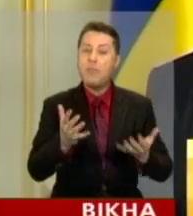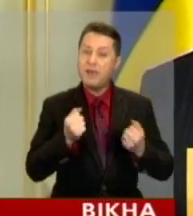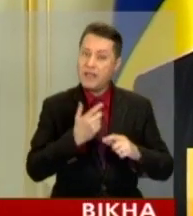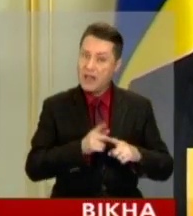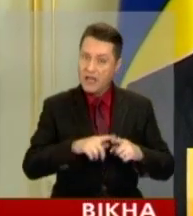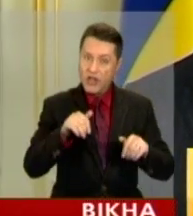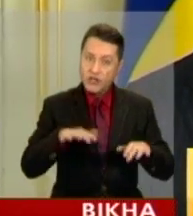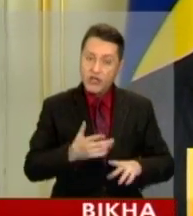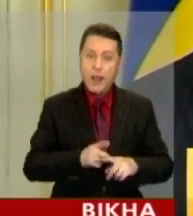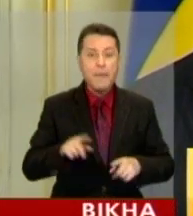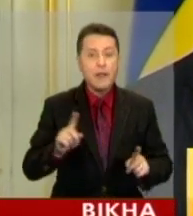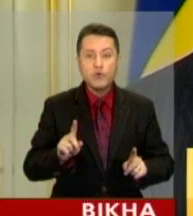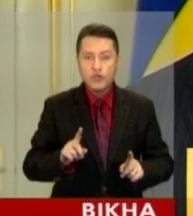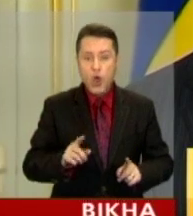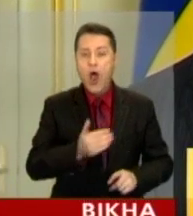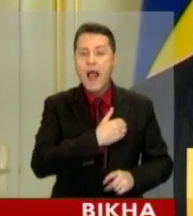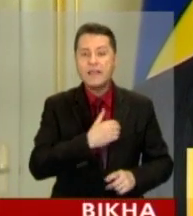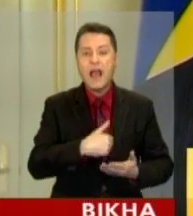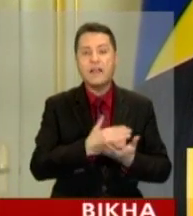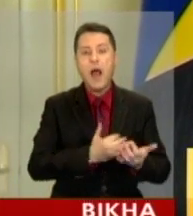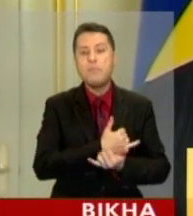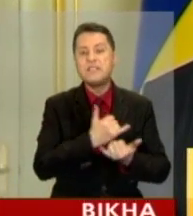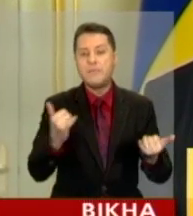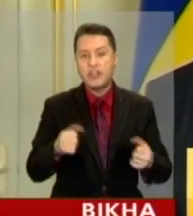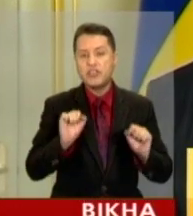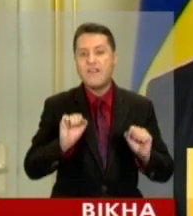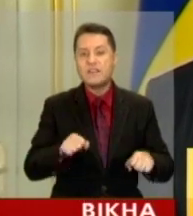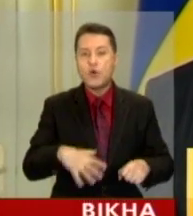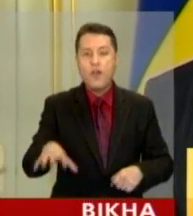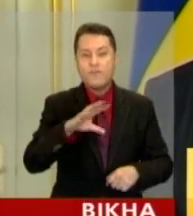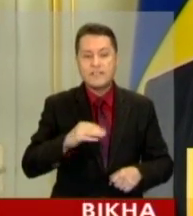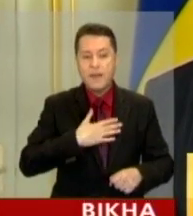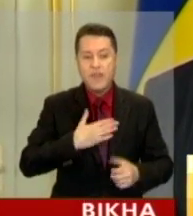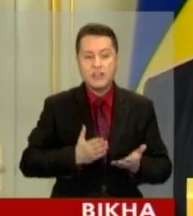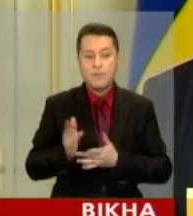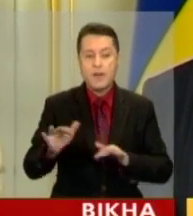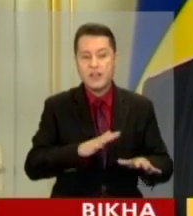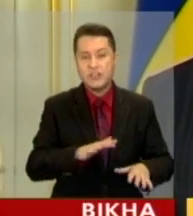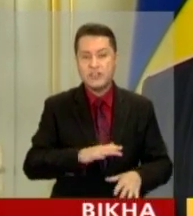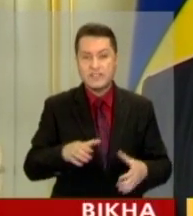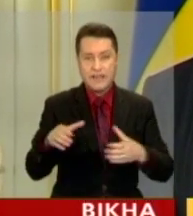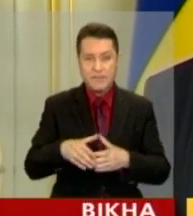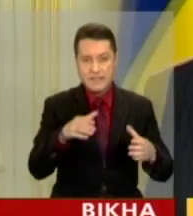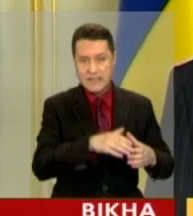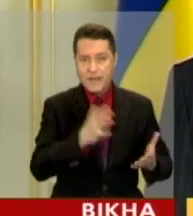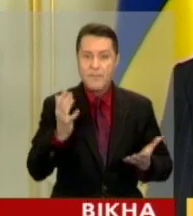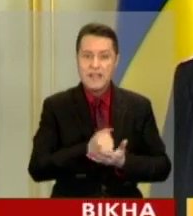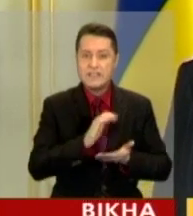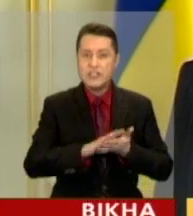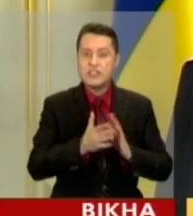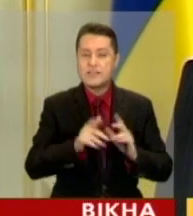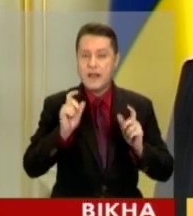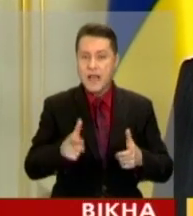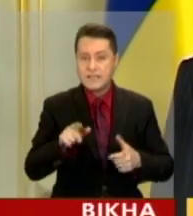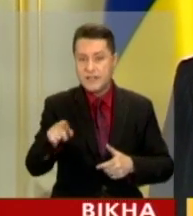рішення тому, що я хотів обезпечити можливість всім нашим політичним силам достичь согласия. Те решения,